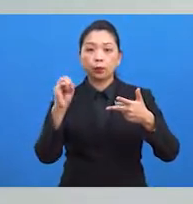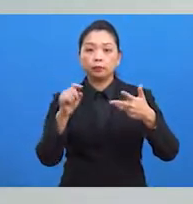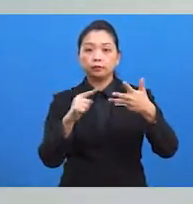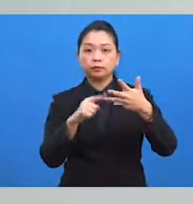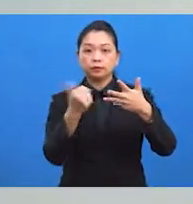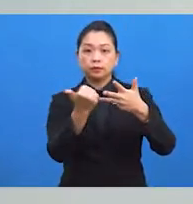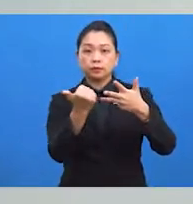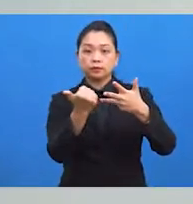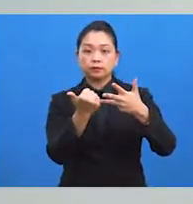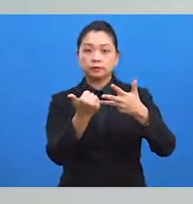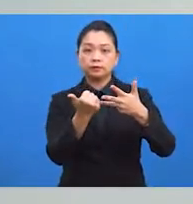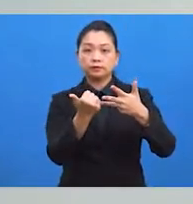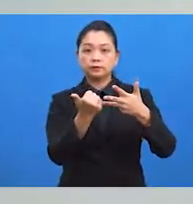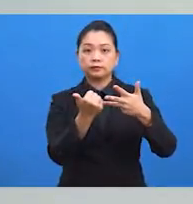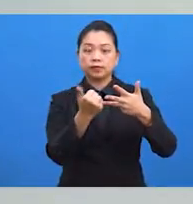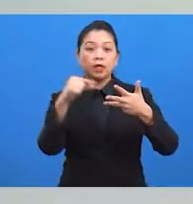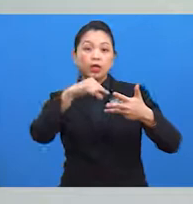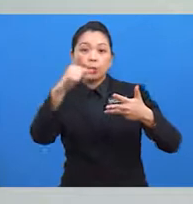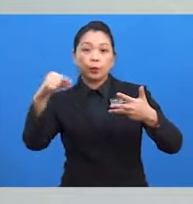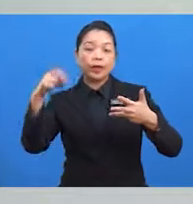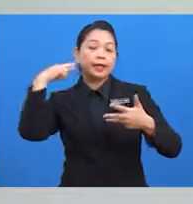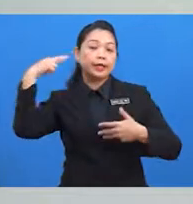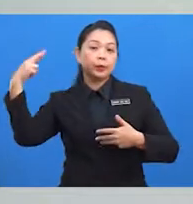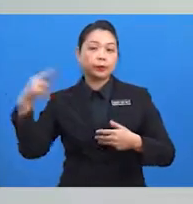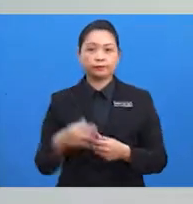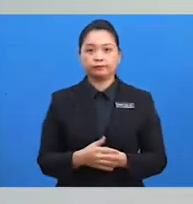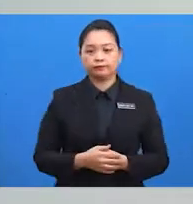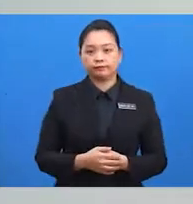dan gelombang radio